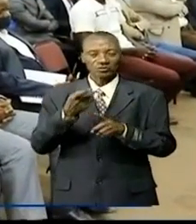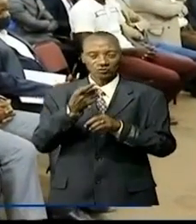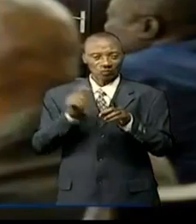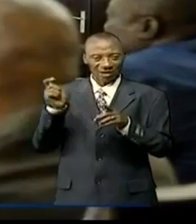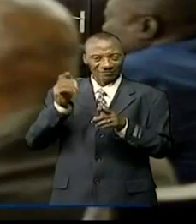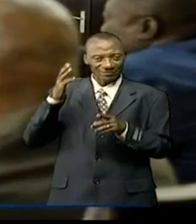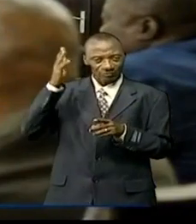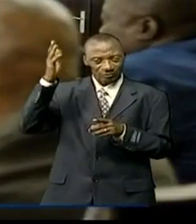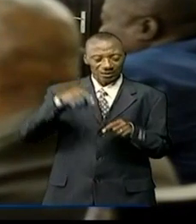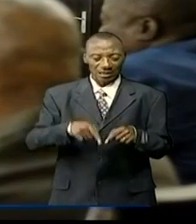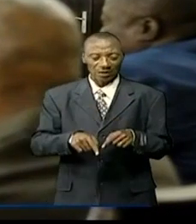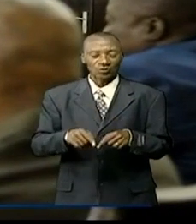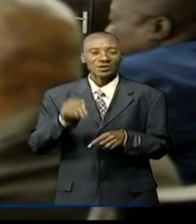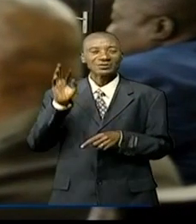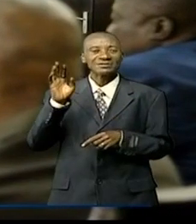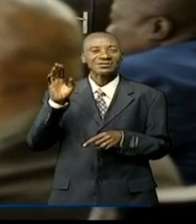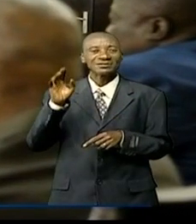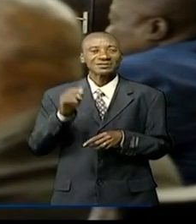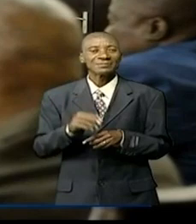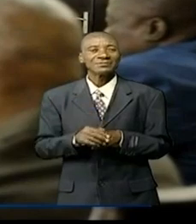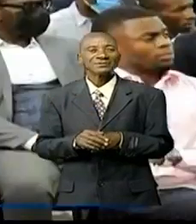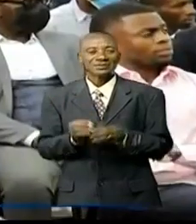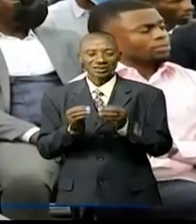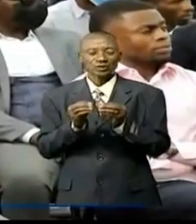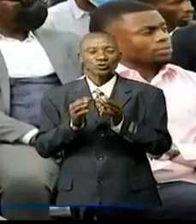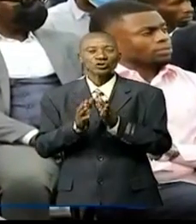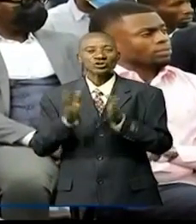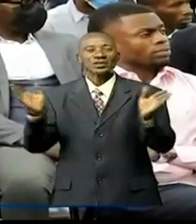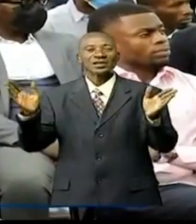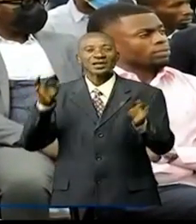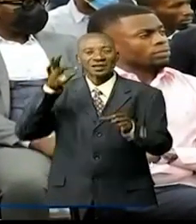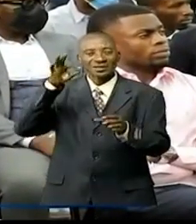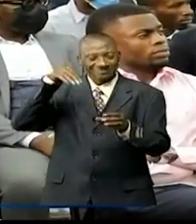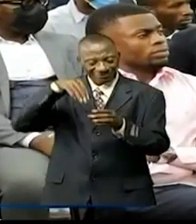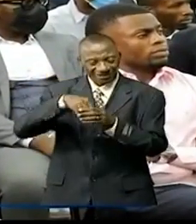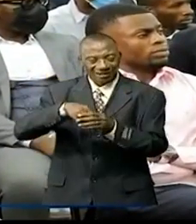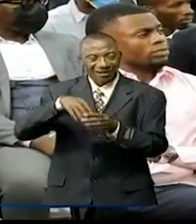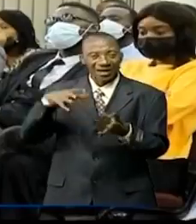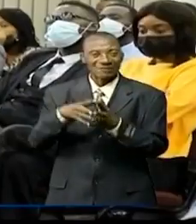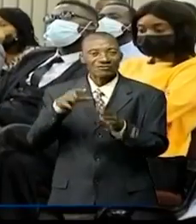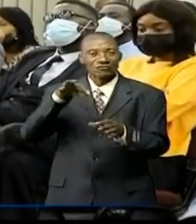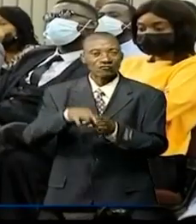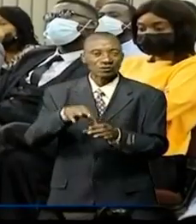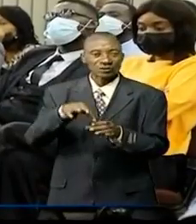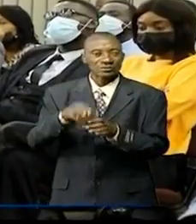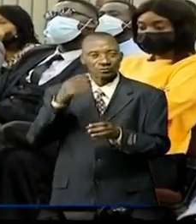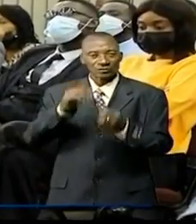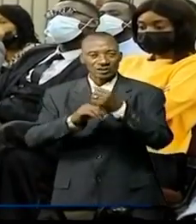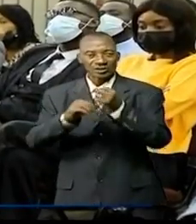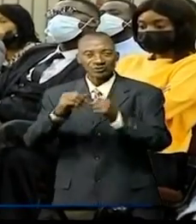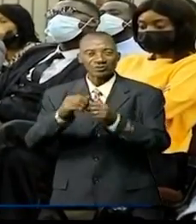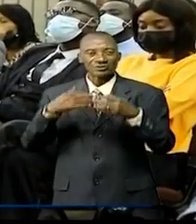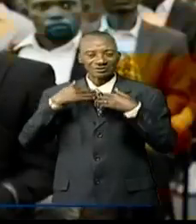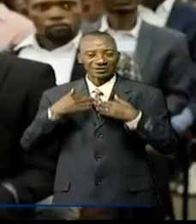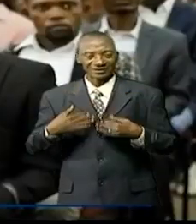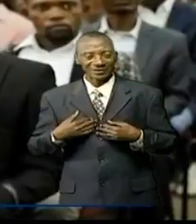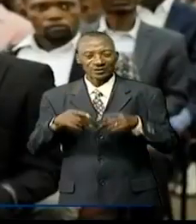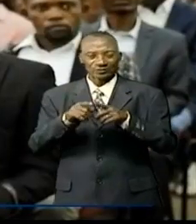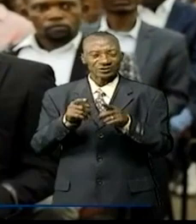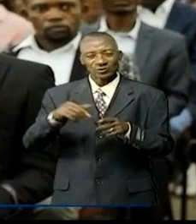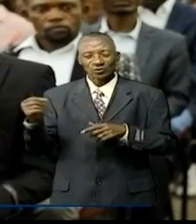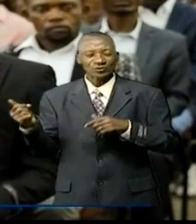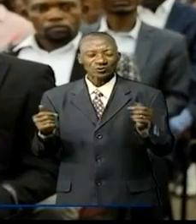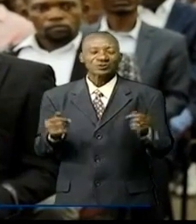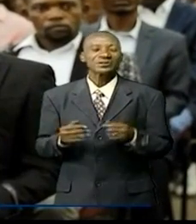prochain à Kinshasa d'une assemblée générale élective de cette structure censée réguler l'exercice de la